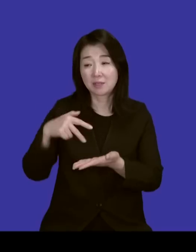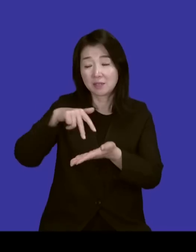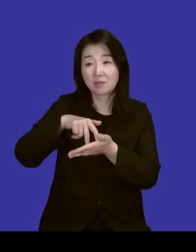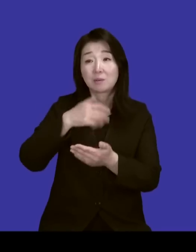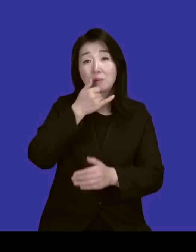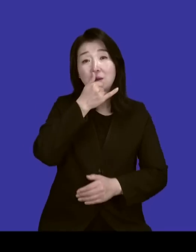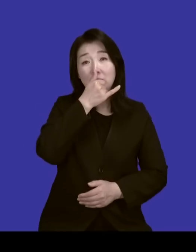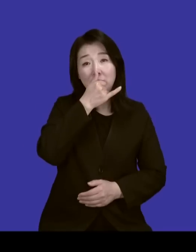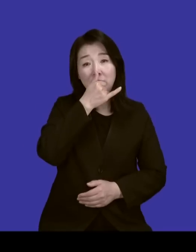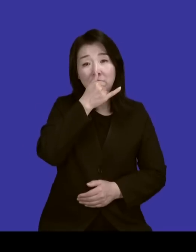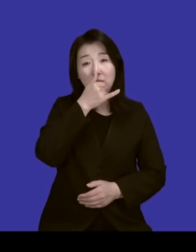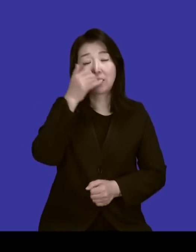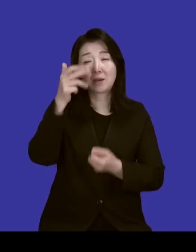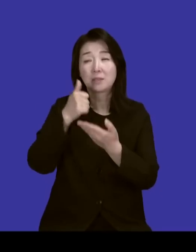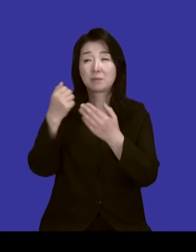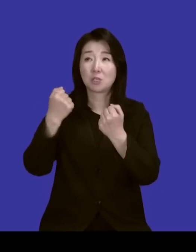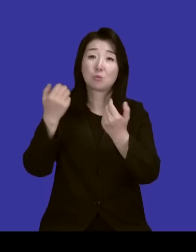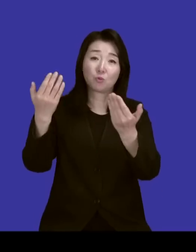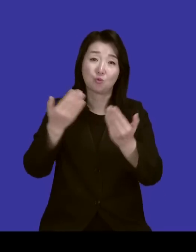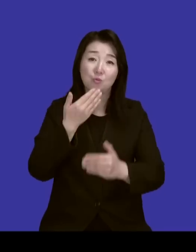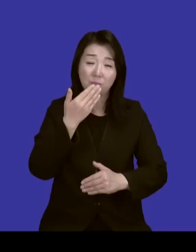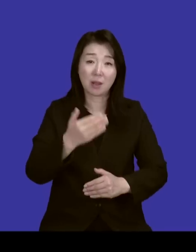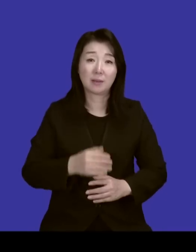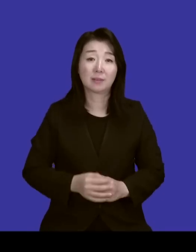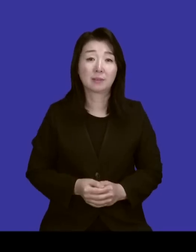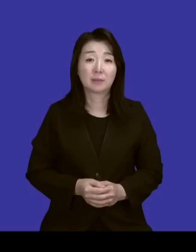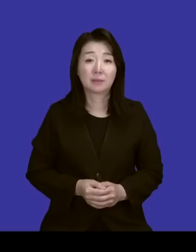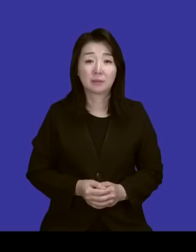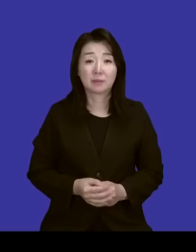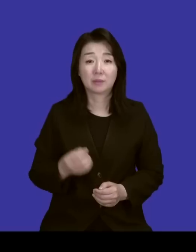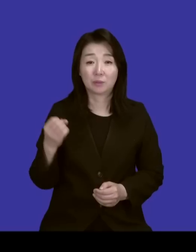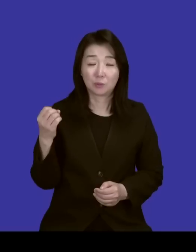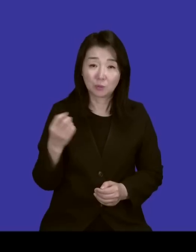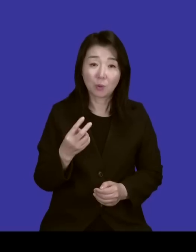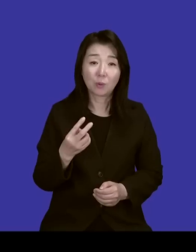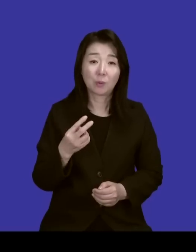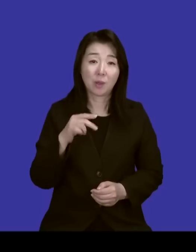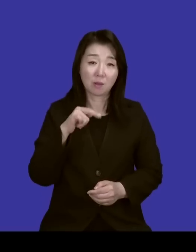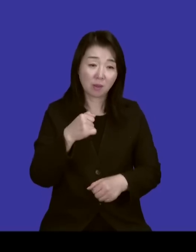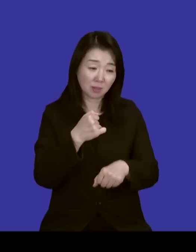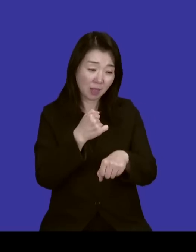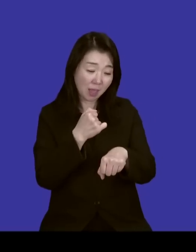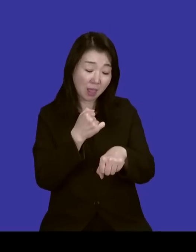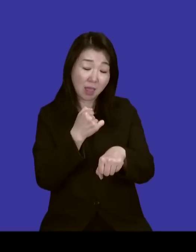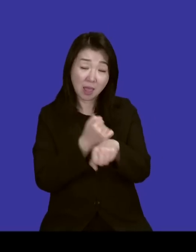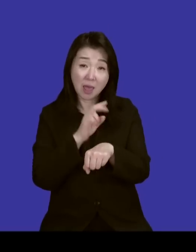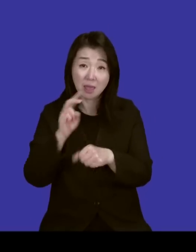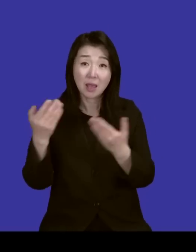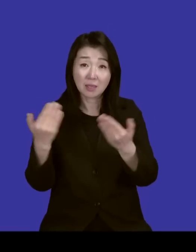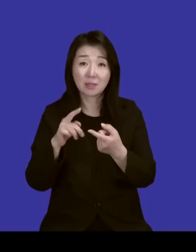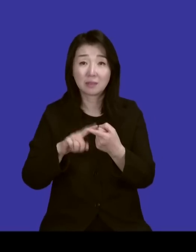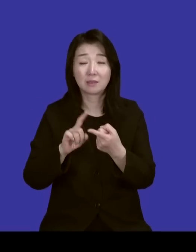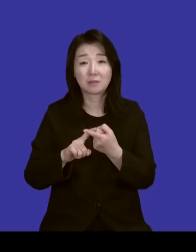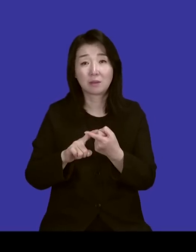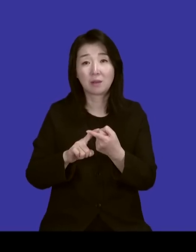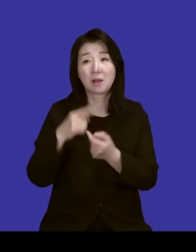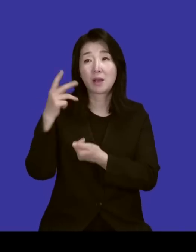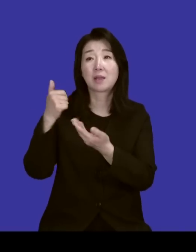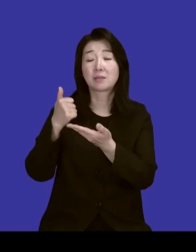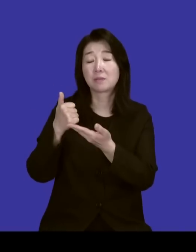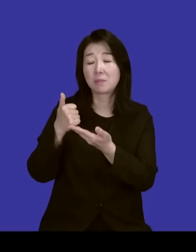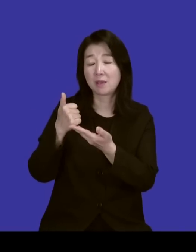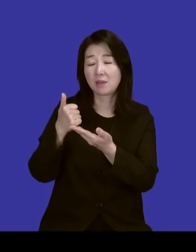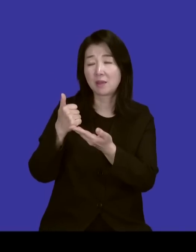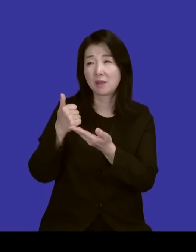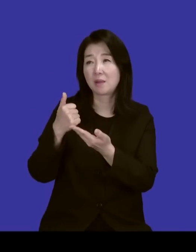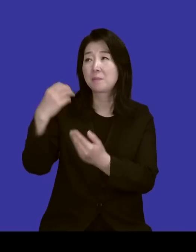있는 하나님이 힘을 주시고 예. 또 거기서부터 해야 할 일들에 대한 하나님의 메시지가 들릴